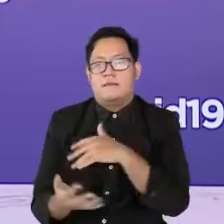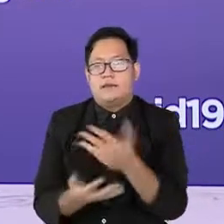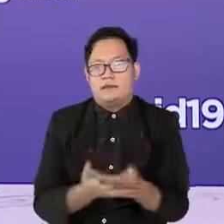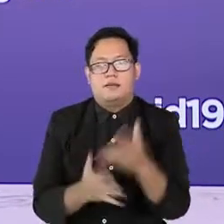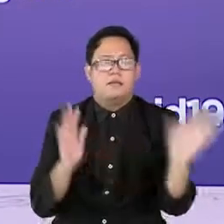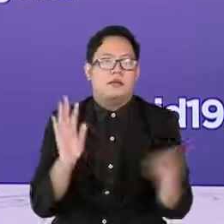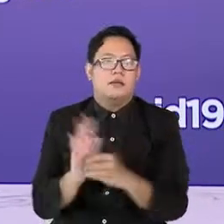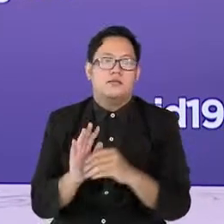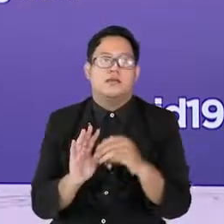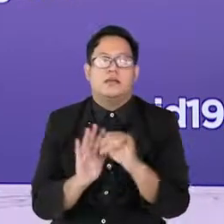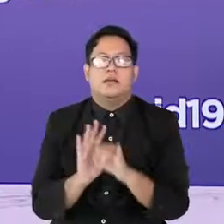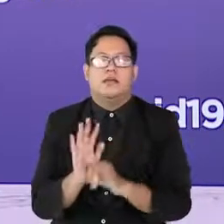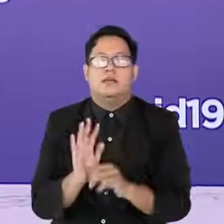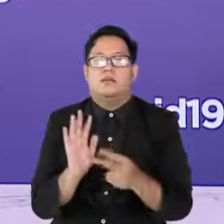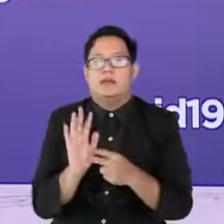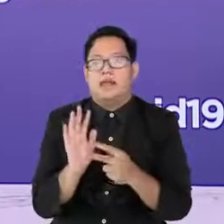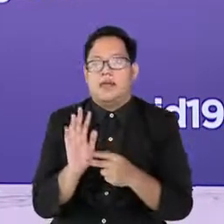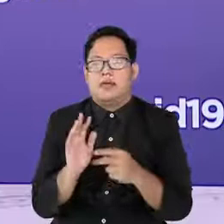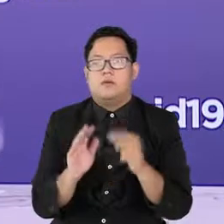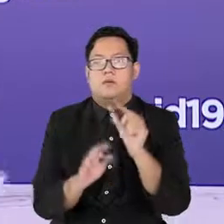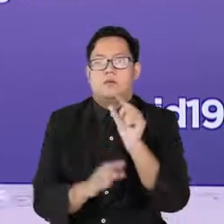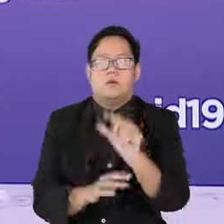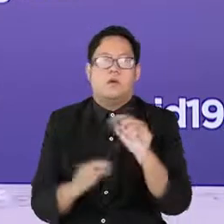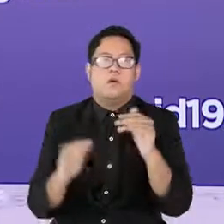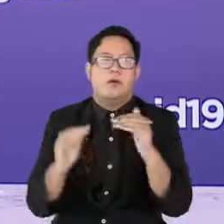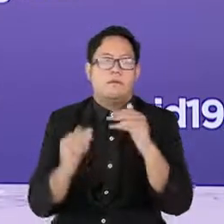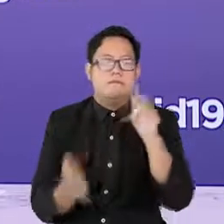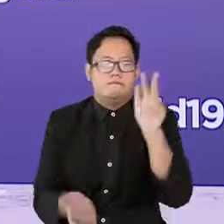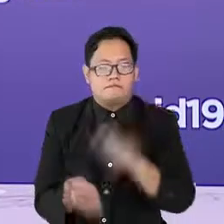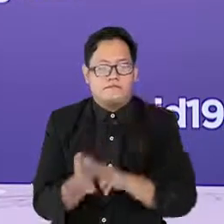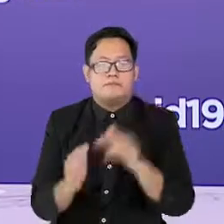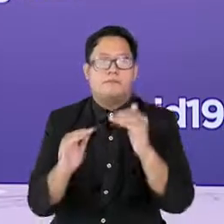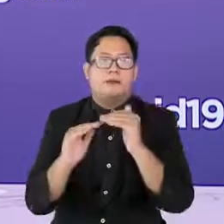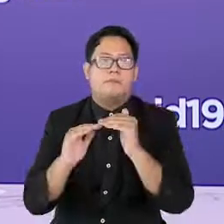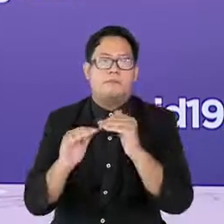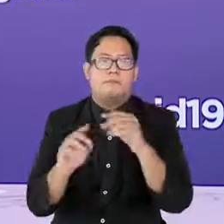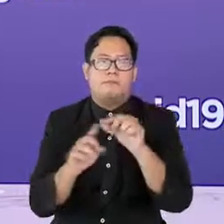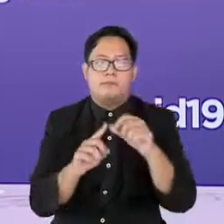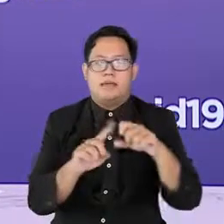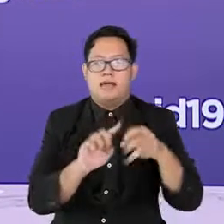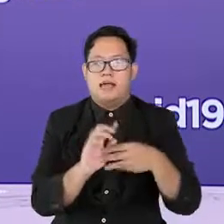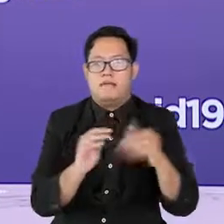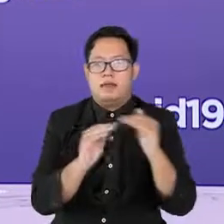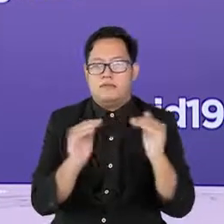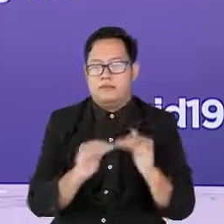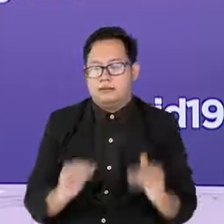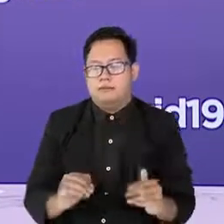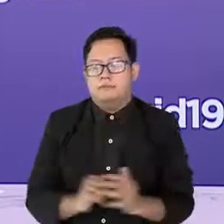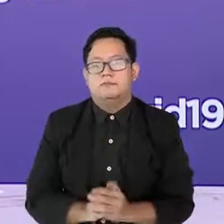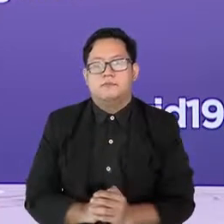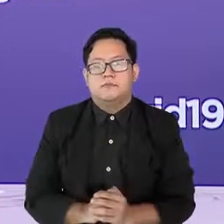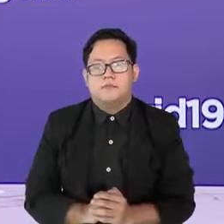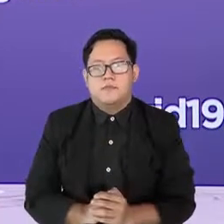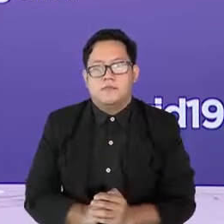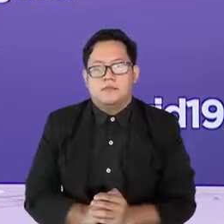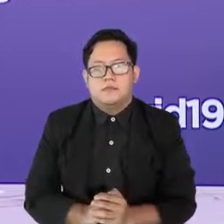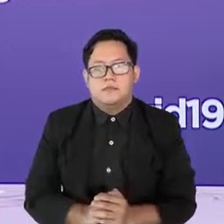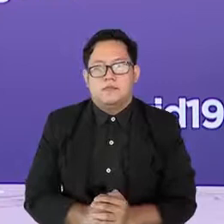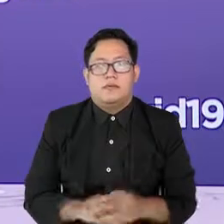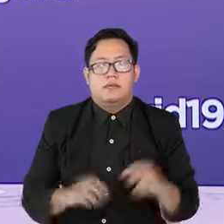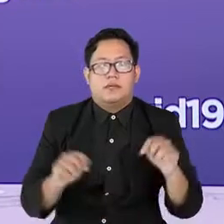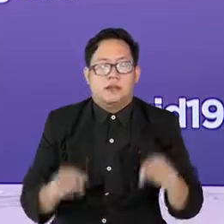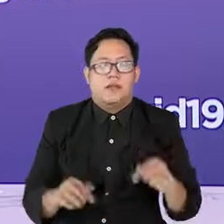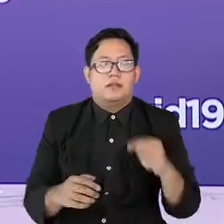indikator penilaian leveling PPK Hai selanjutnya saya akan mengumpulkan beberapa poin perubahan